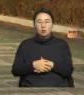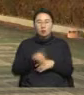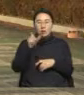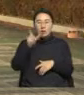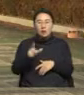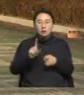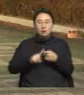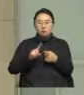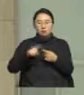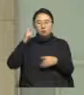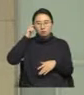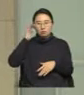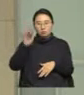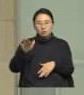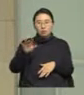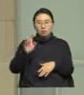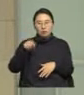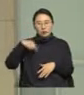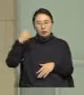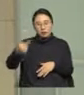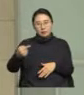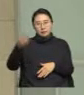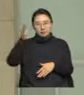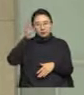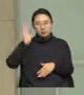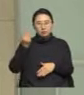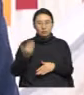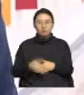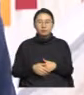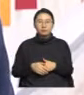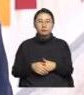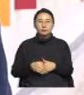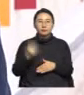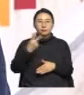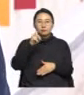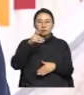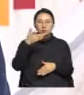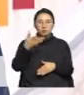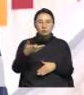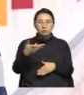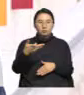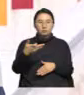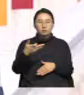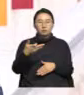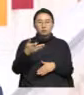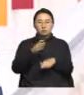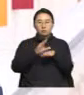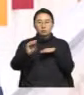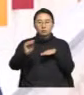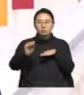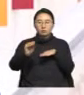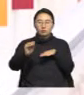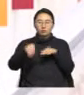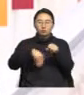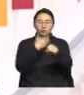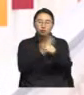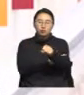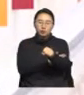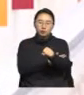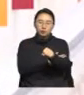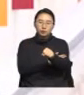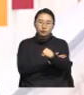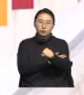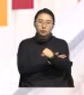강화에 대한 염원은 다음을 기약할 수밖에 없는 상황입니다. 2019년이 자치분권의 또 원년이 됐으면 하는